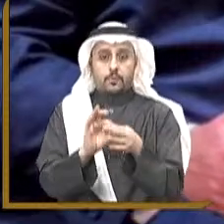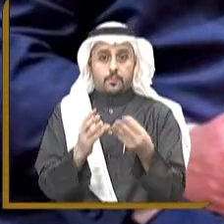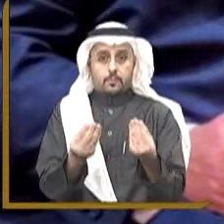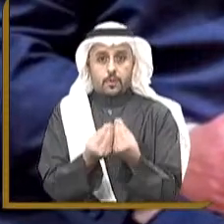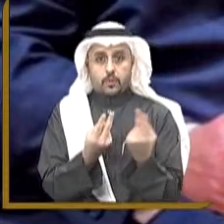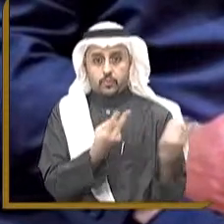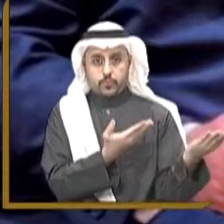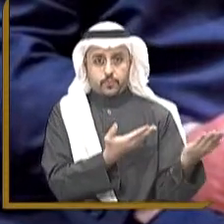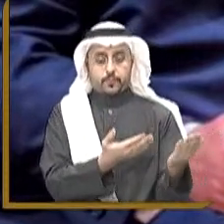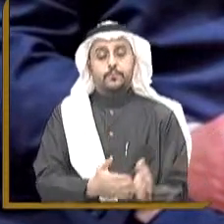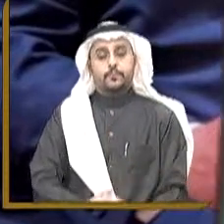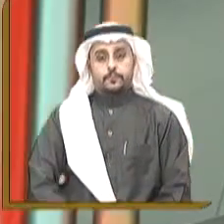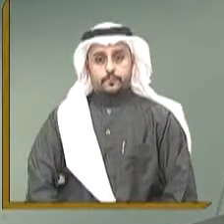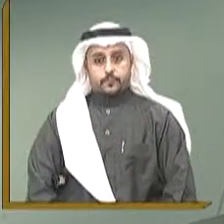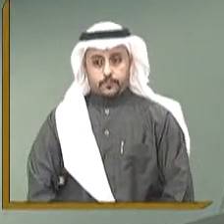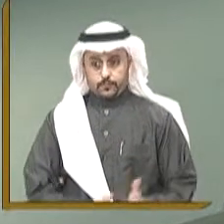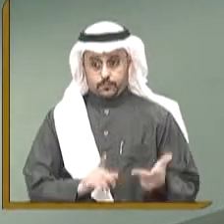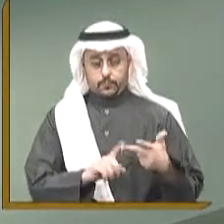إكسبو.